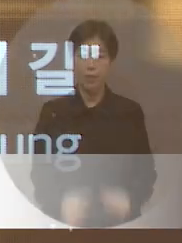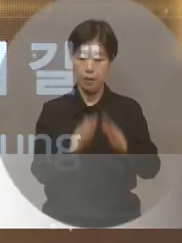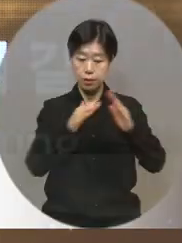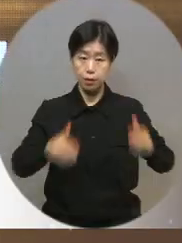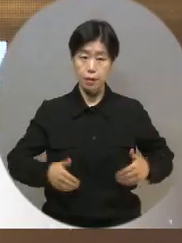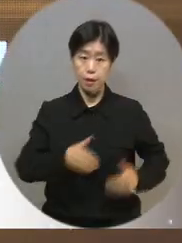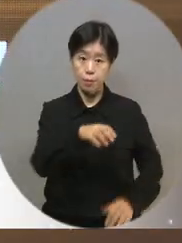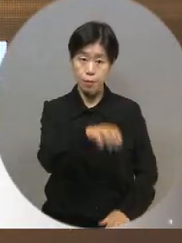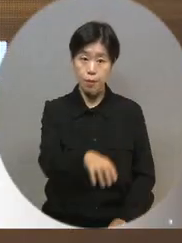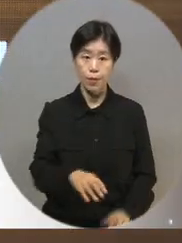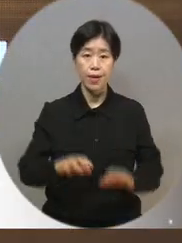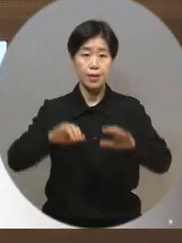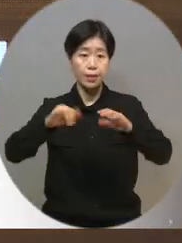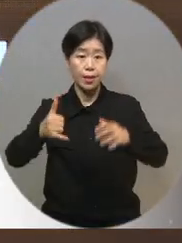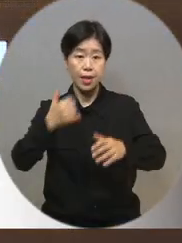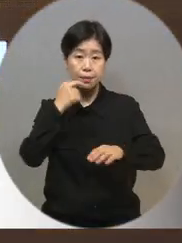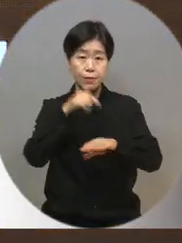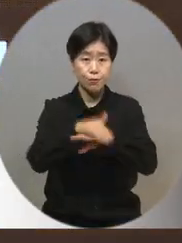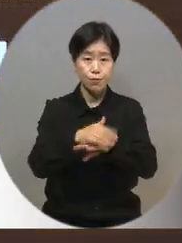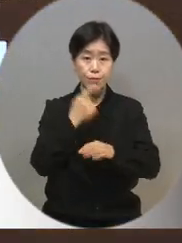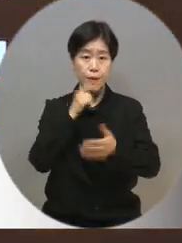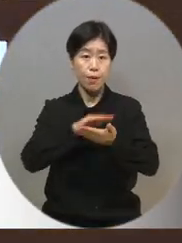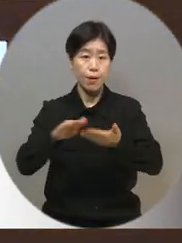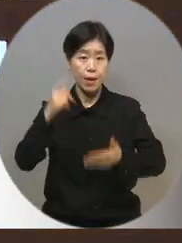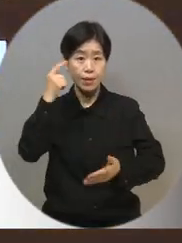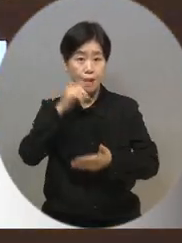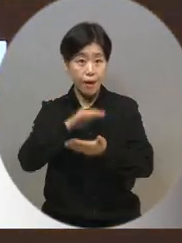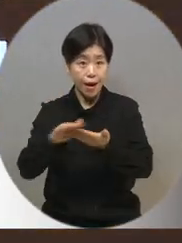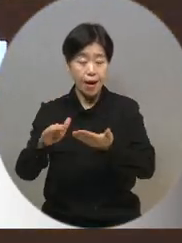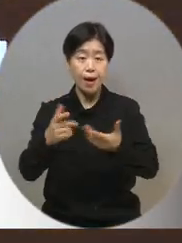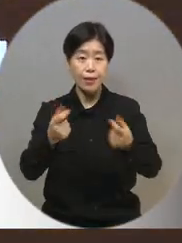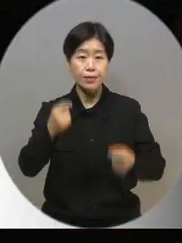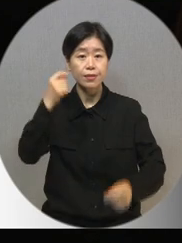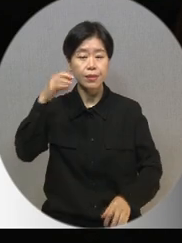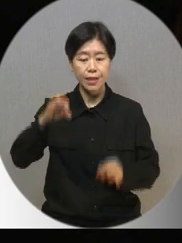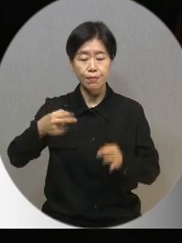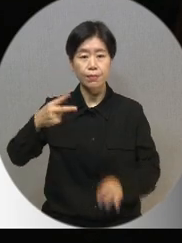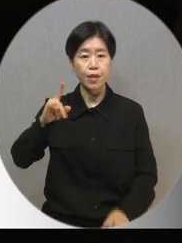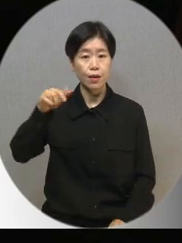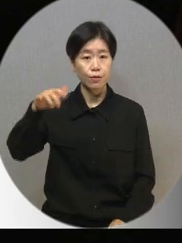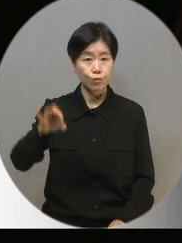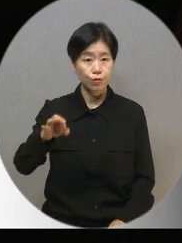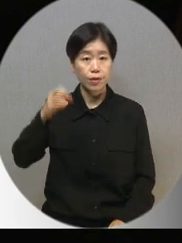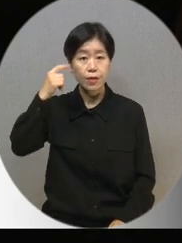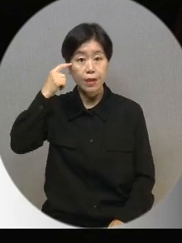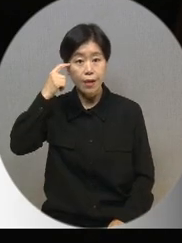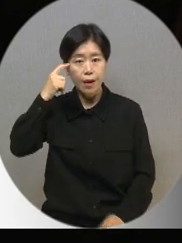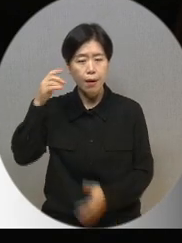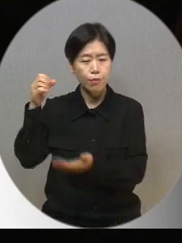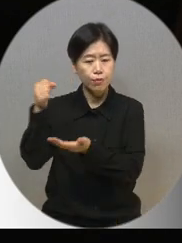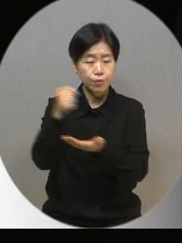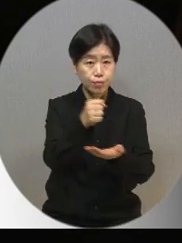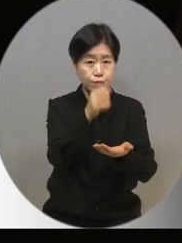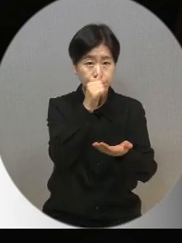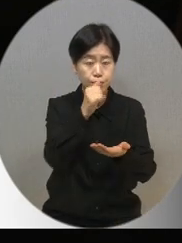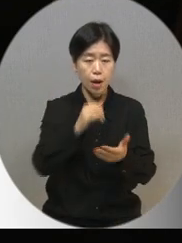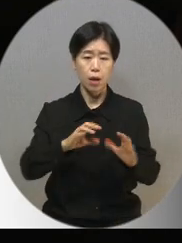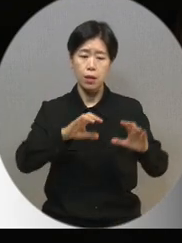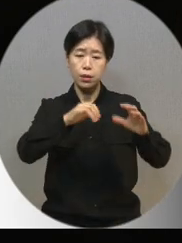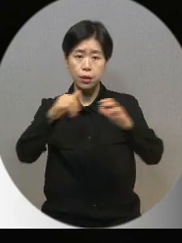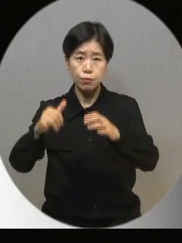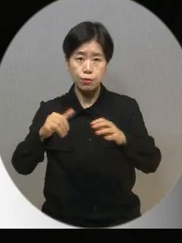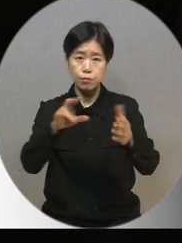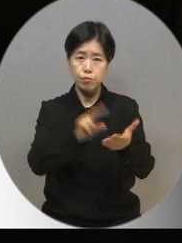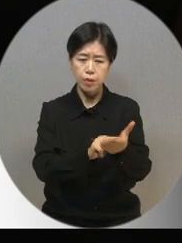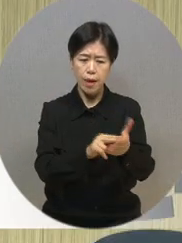전남도는 세계 민주, 평화, 인권의 김대중 정신을 통해 신냉전, 기후위기 등 전 지구적 문제